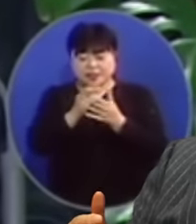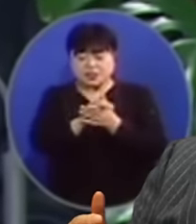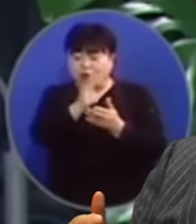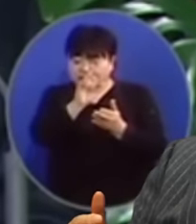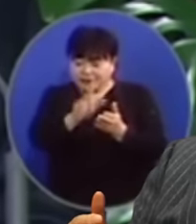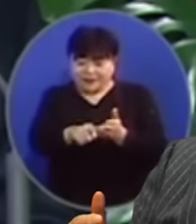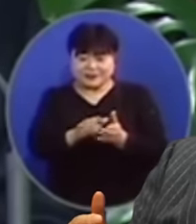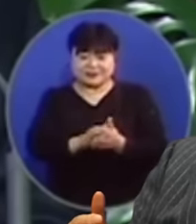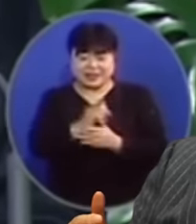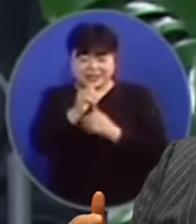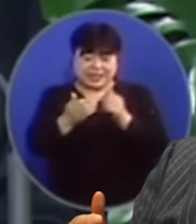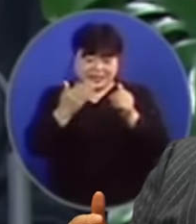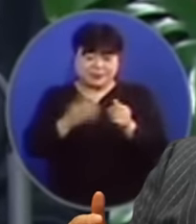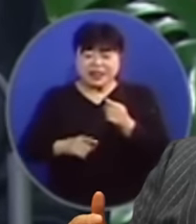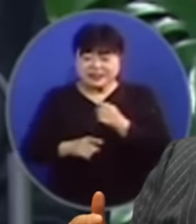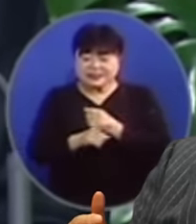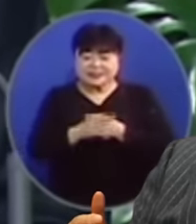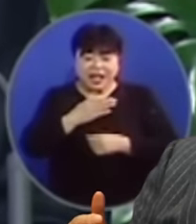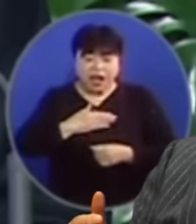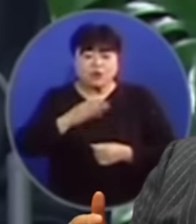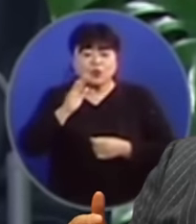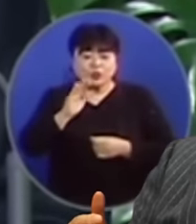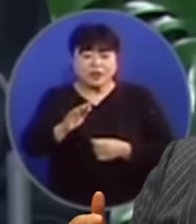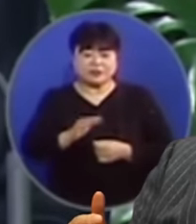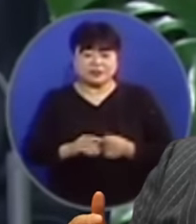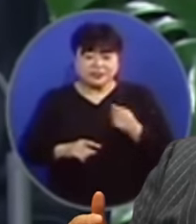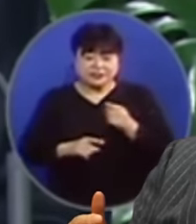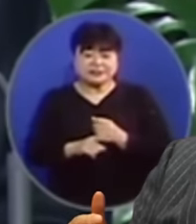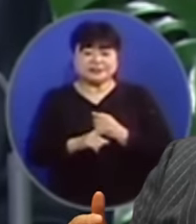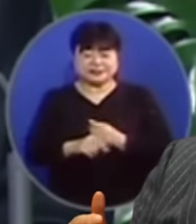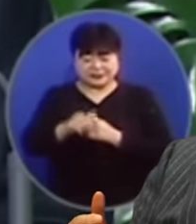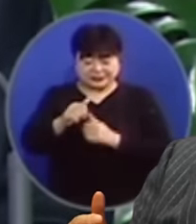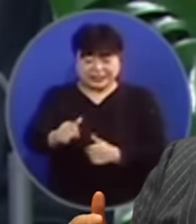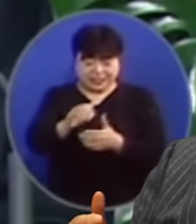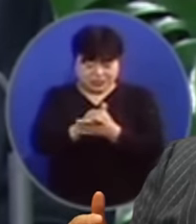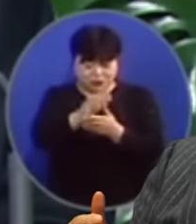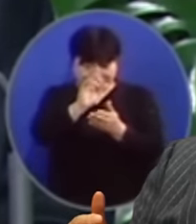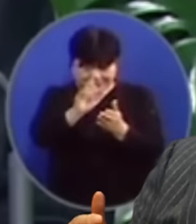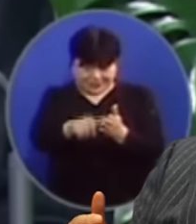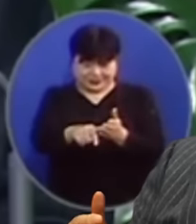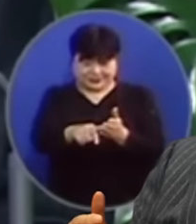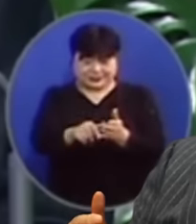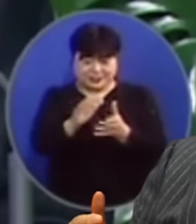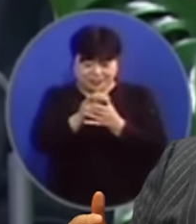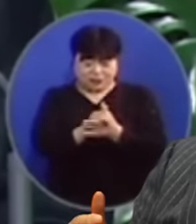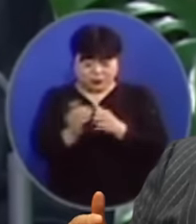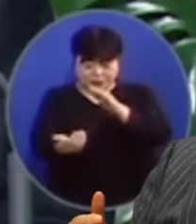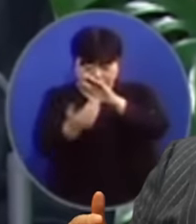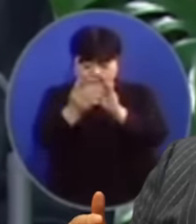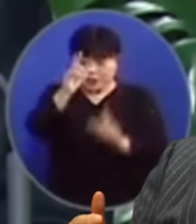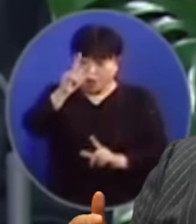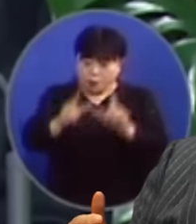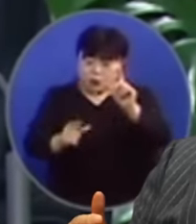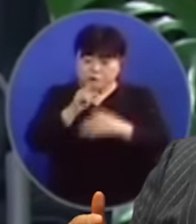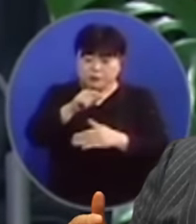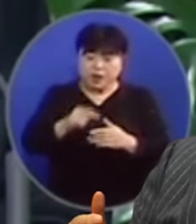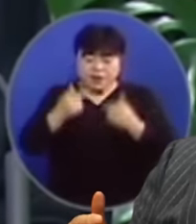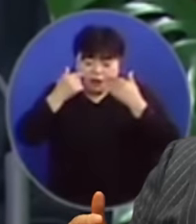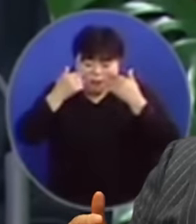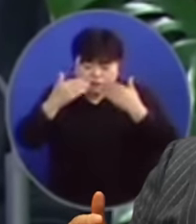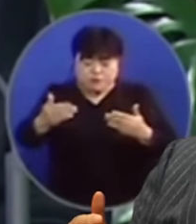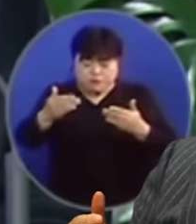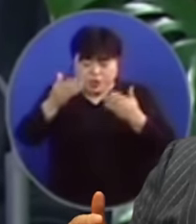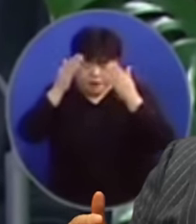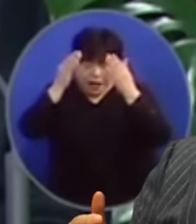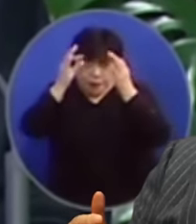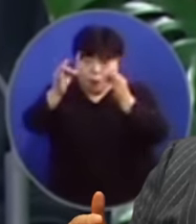때 하나님의 뜻을 알고 난 다음에 그 뜻을 따라 기도할 때 기도가 이루어진 모습을 마음속에 분명히 바라봐야